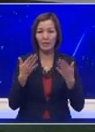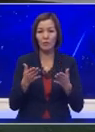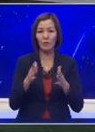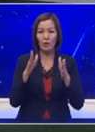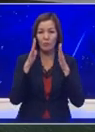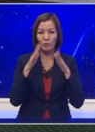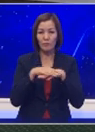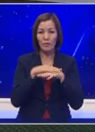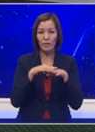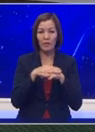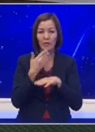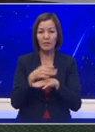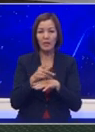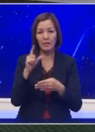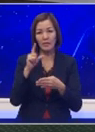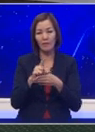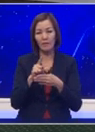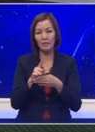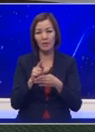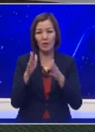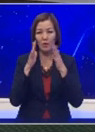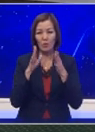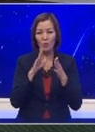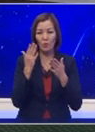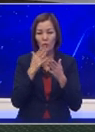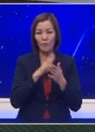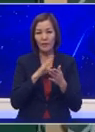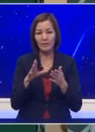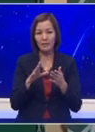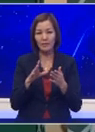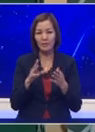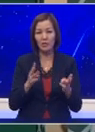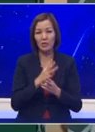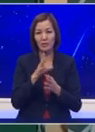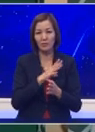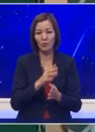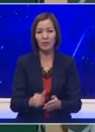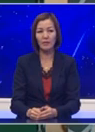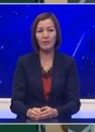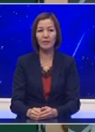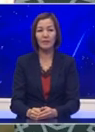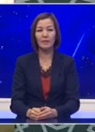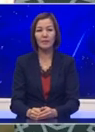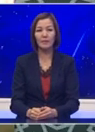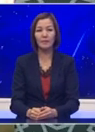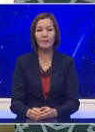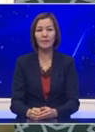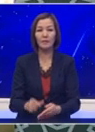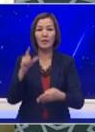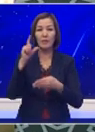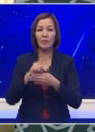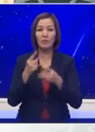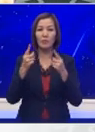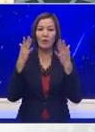халқы далада намазын оқымасын деген бір тілегі болған болатын өзінің. Мешіт алған жердегі үй дейміз ғой. Бұл